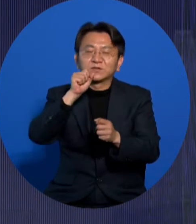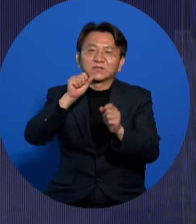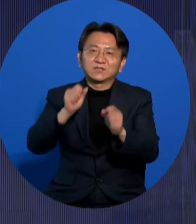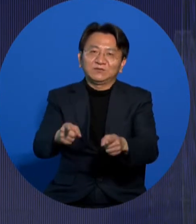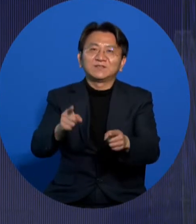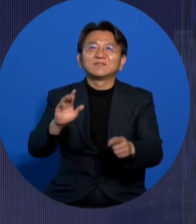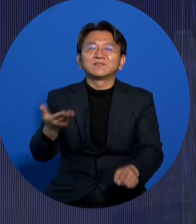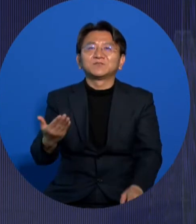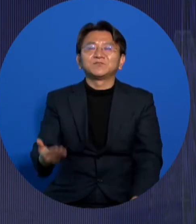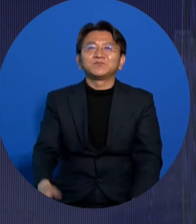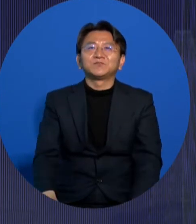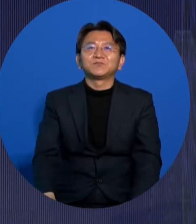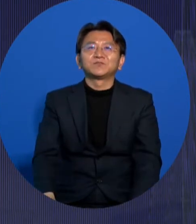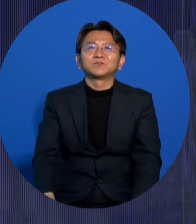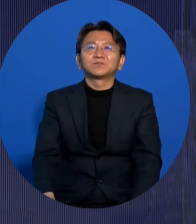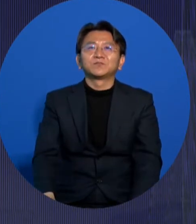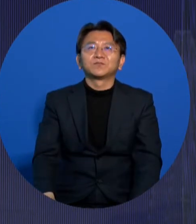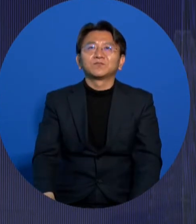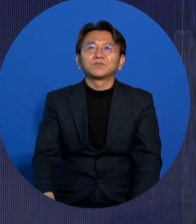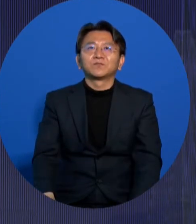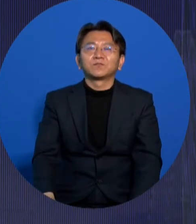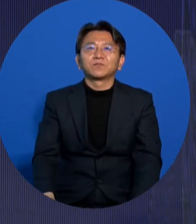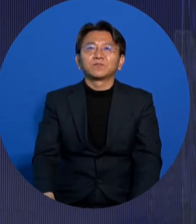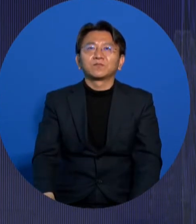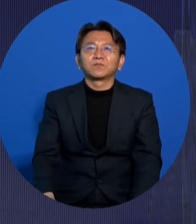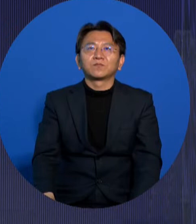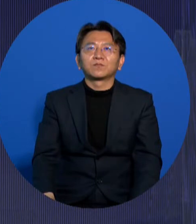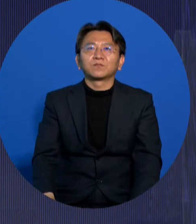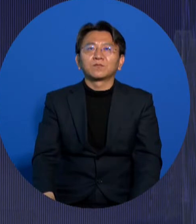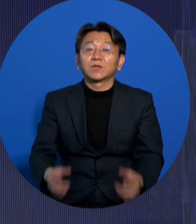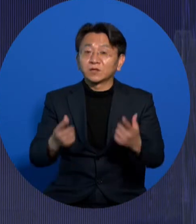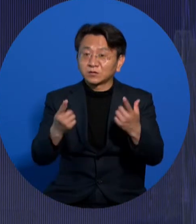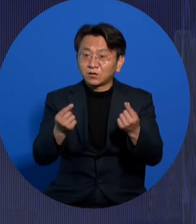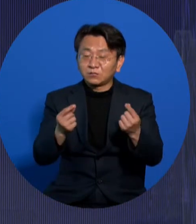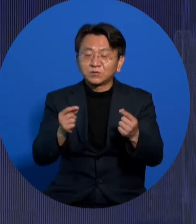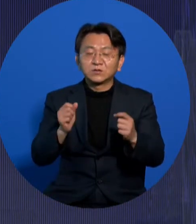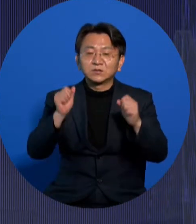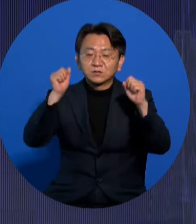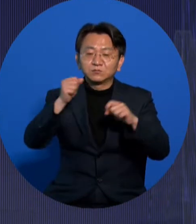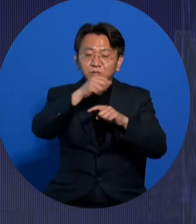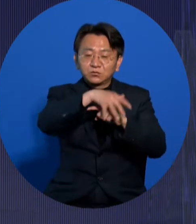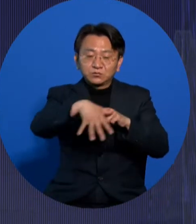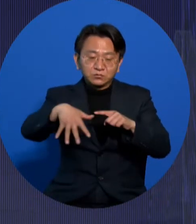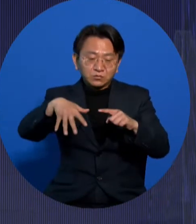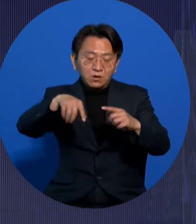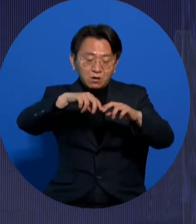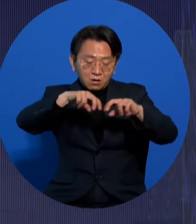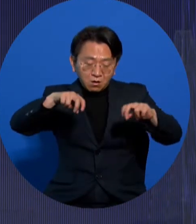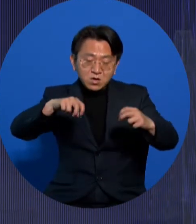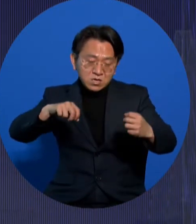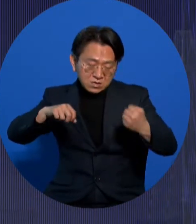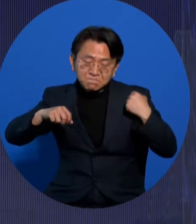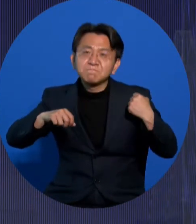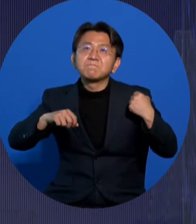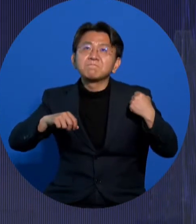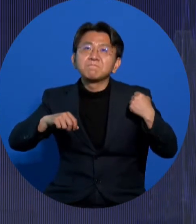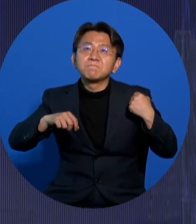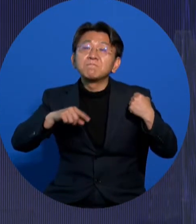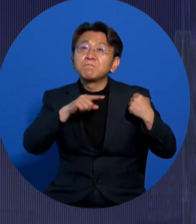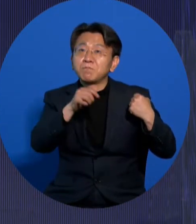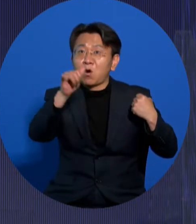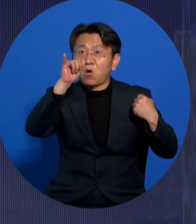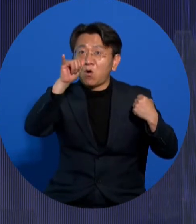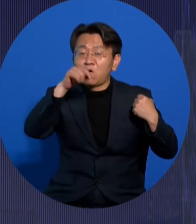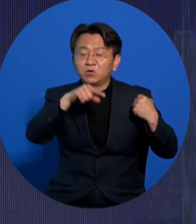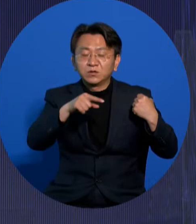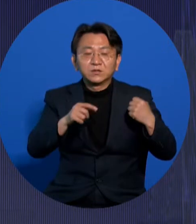되었다고 보여집니다. 이와 같이 스포츠가 가지고 있는 파워라고 할까요? 이러한 스포츠